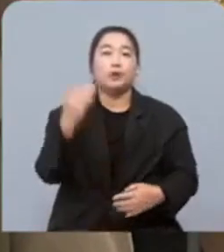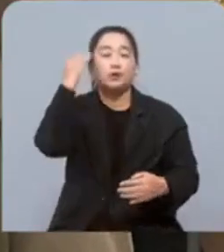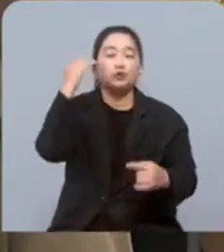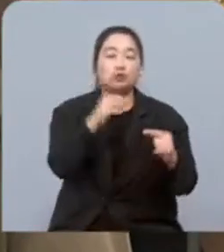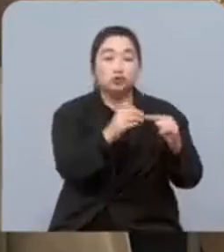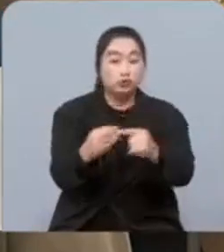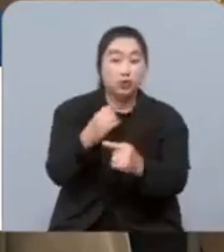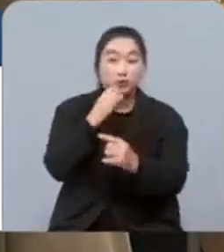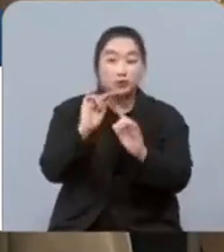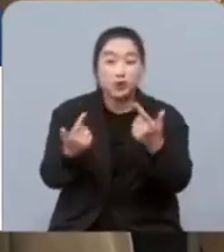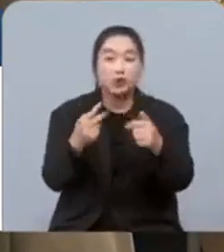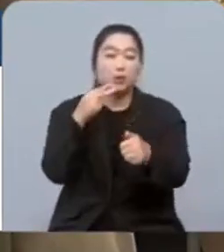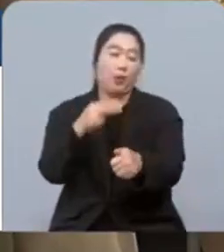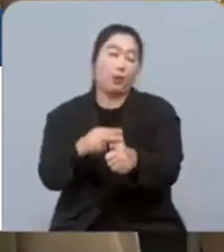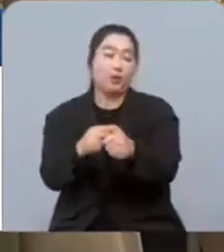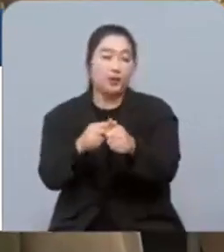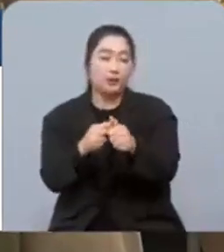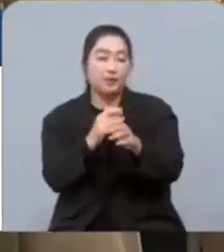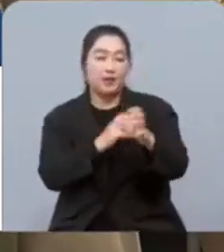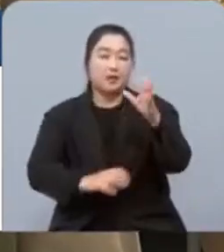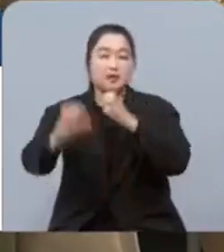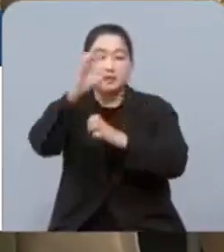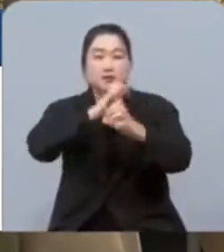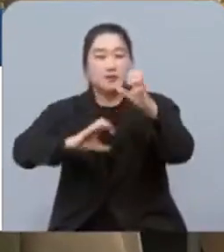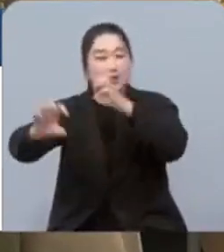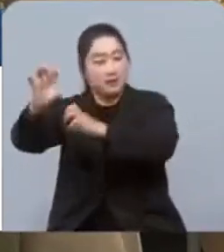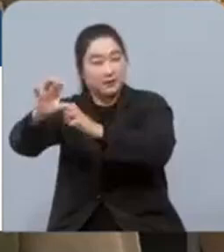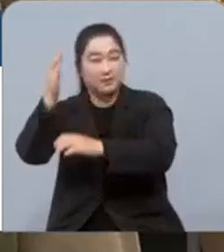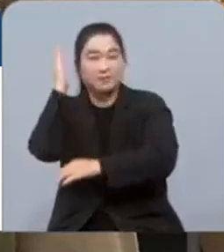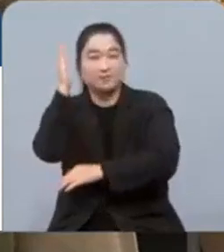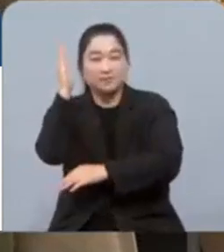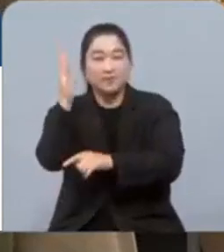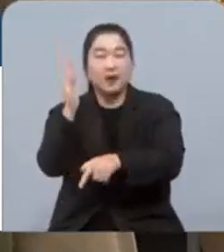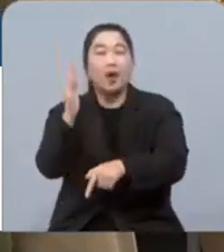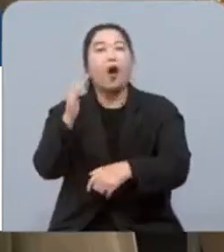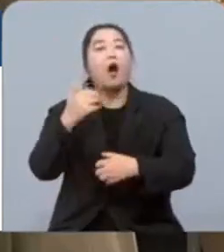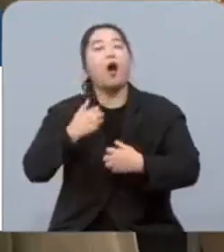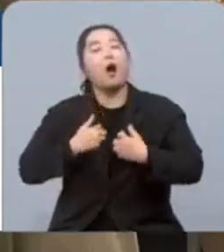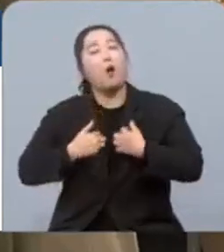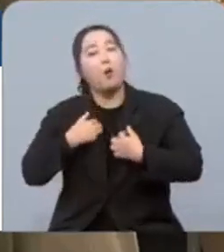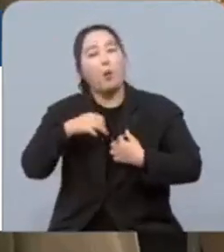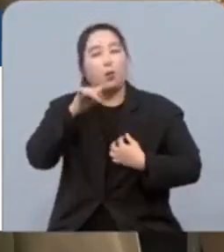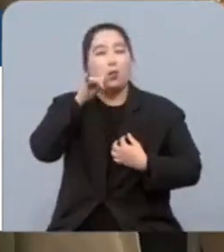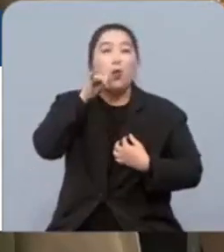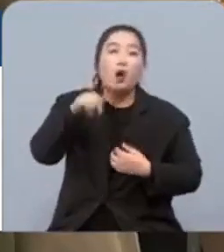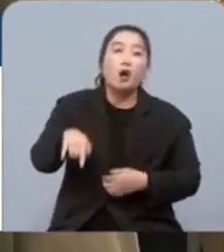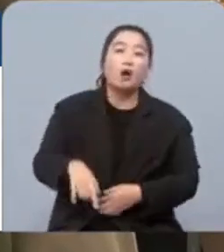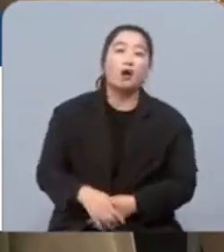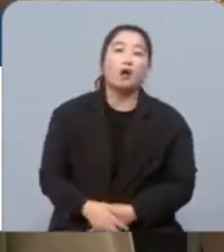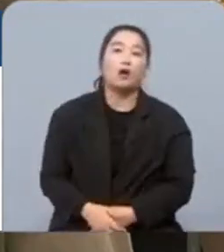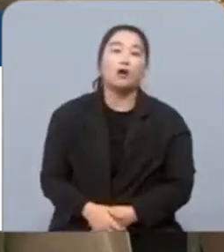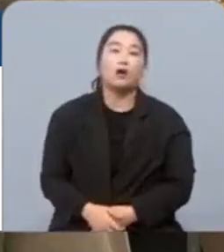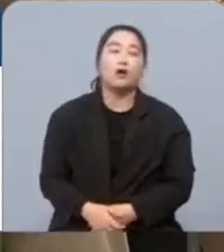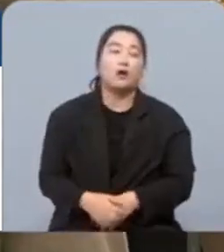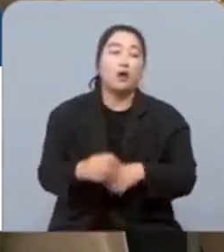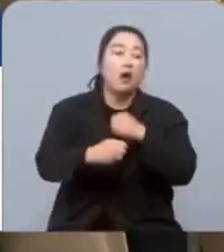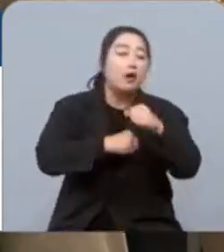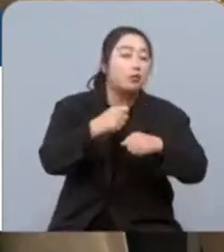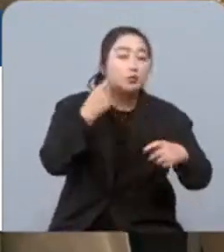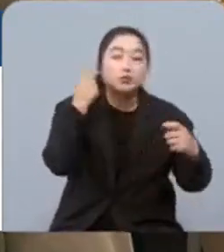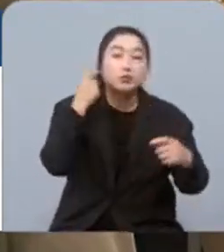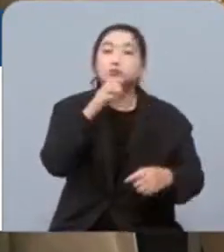하는게 아니라 교수님들이 거기다 덧붙여서 얘기를 해 주시잖아요 그건 아무데서나들을 수가 없잖아요 그래서